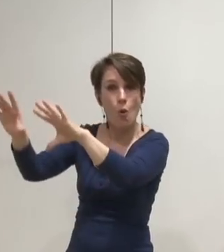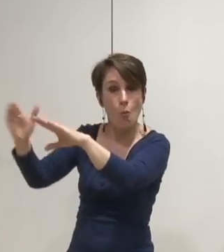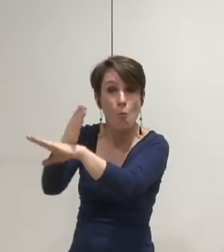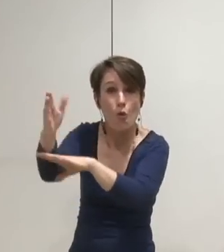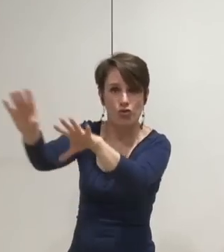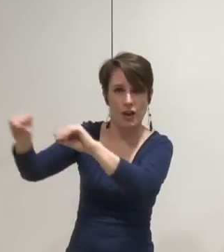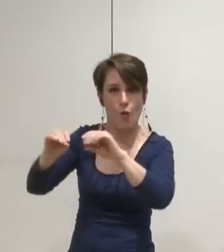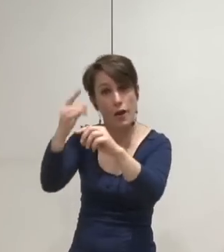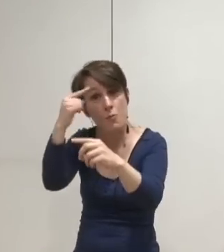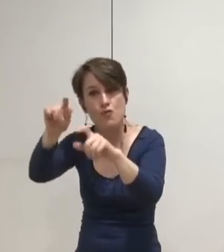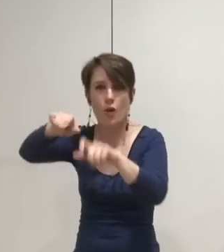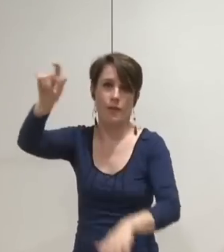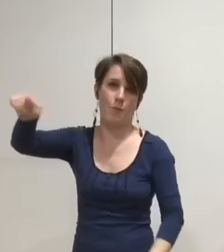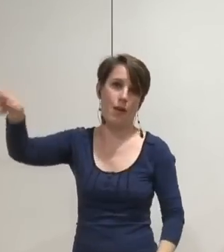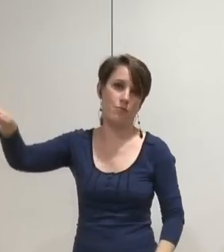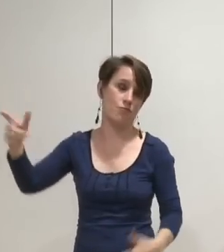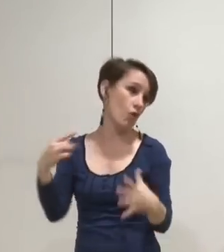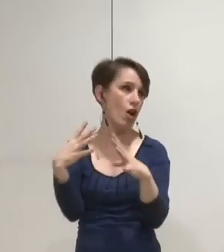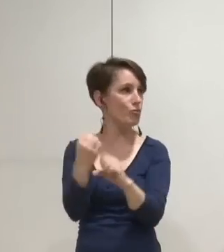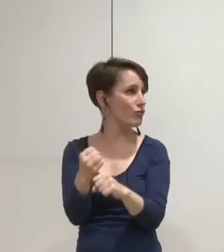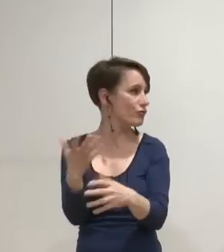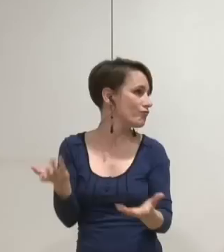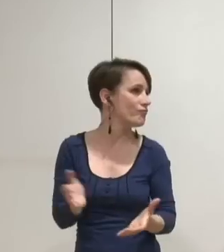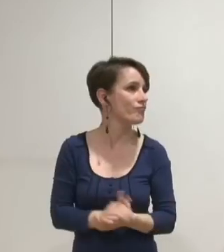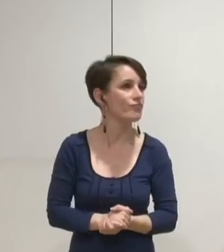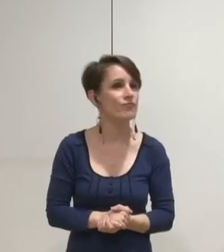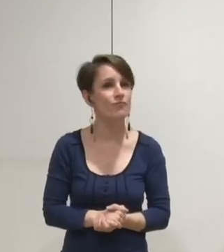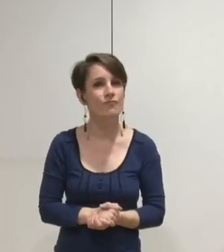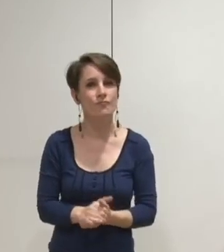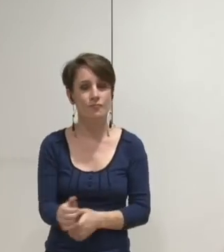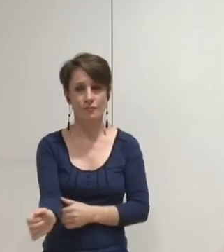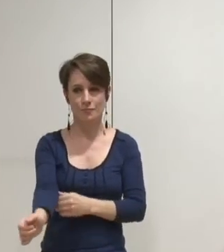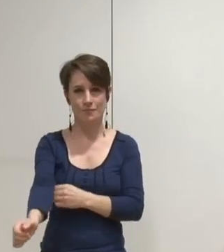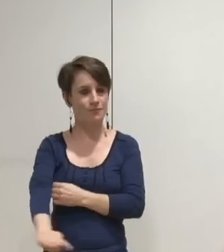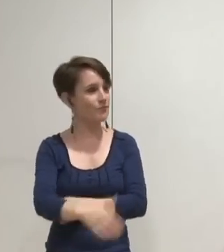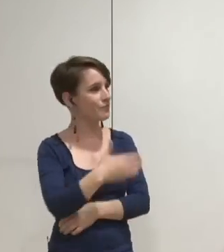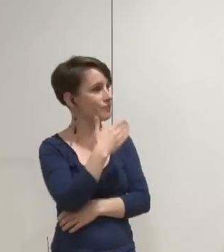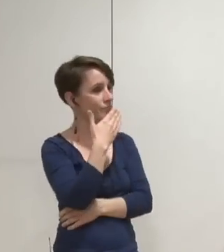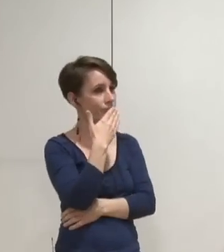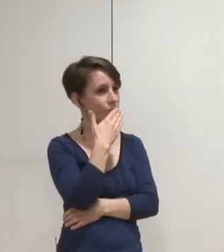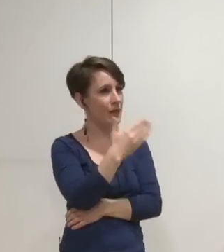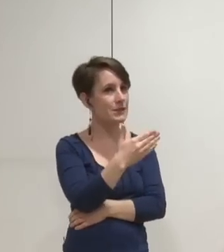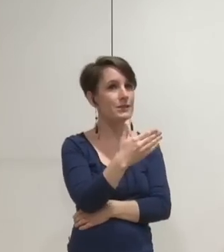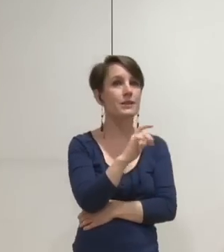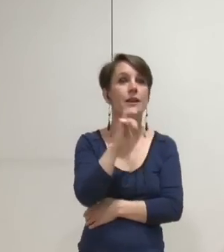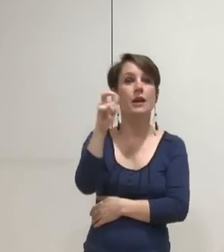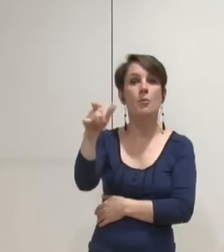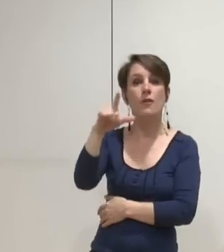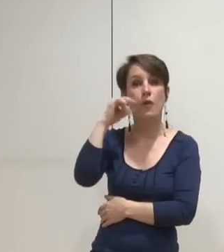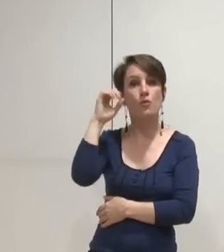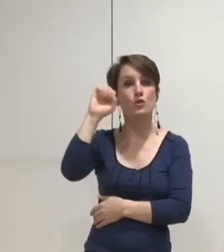développé pour le Népal voilà ce que je peux dire ce soir merci j'ai une demande de parole de Monsieur